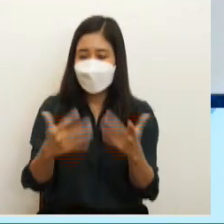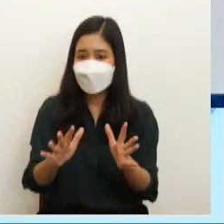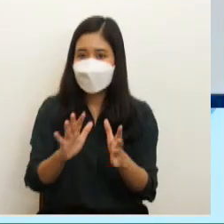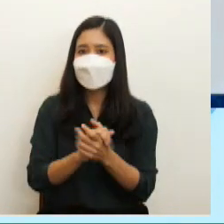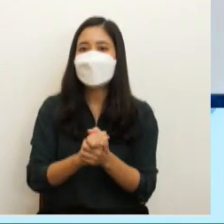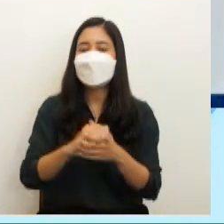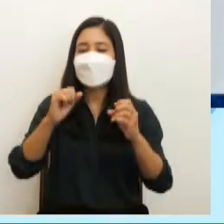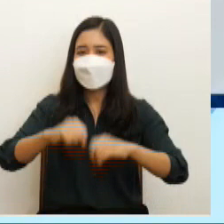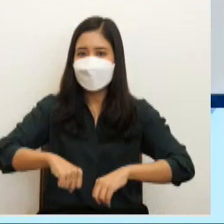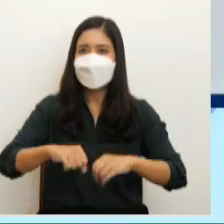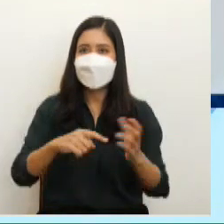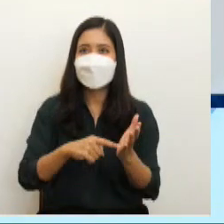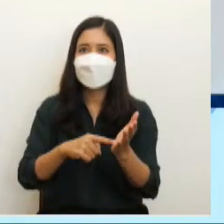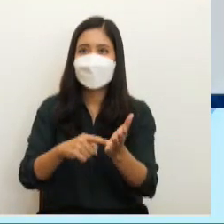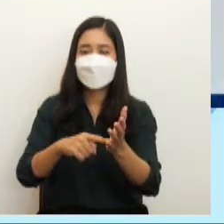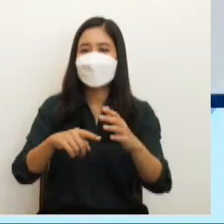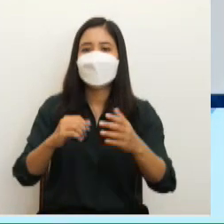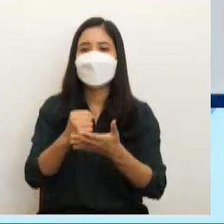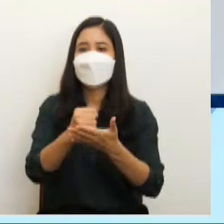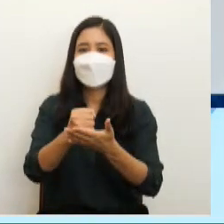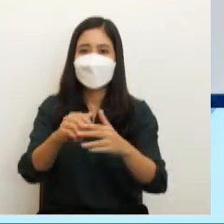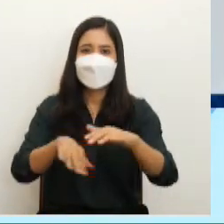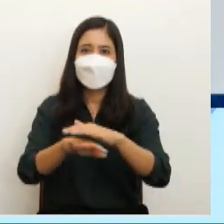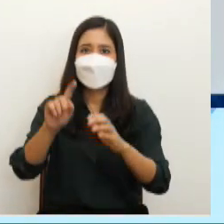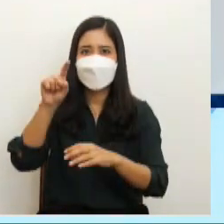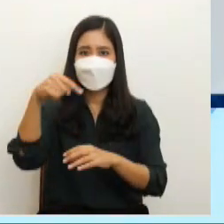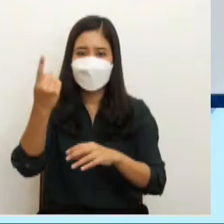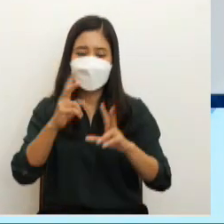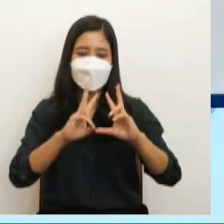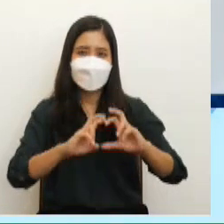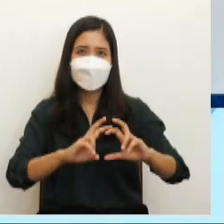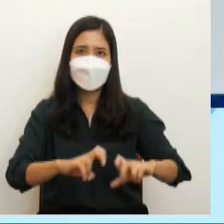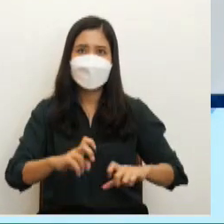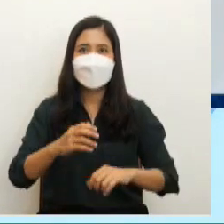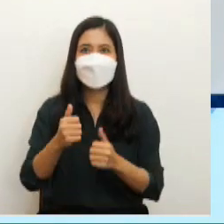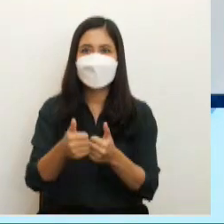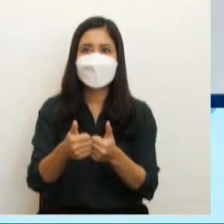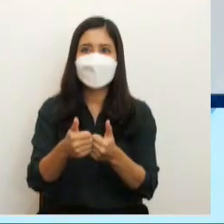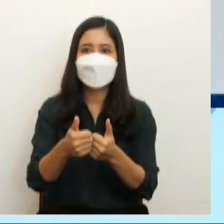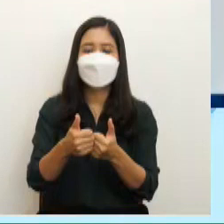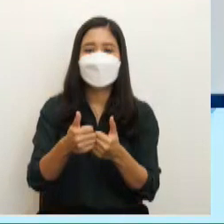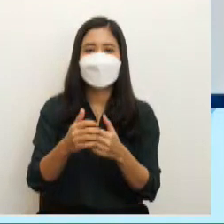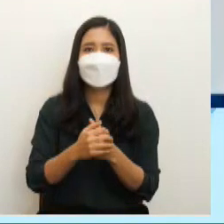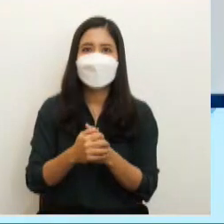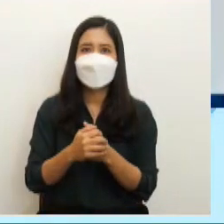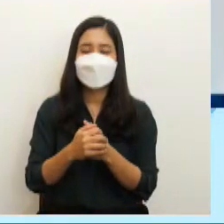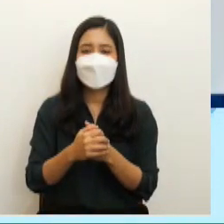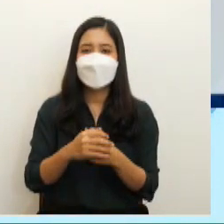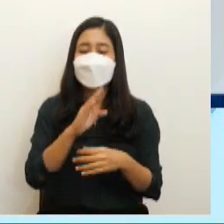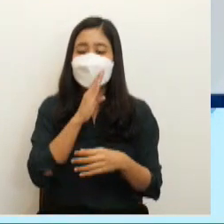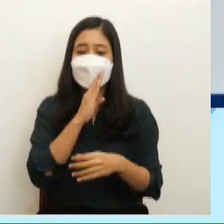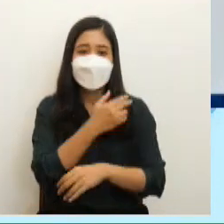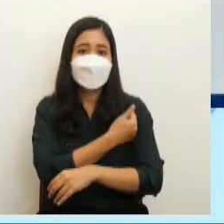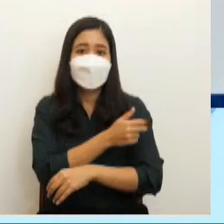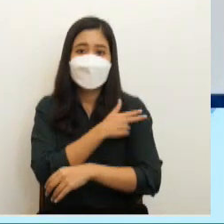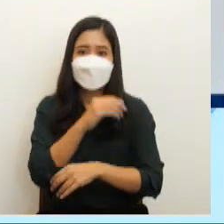ายเราสามารถยื่นเรื่องได้เพราะคนที่จะพิจารณาก็คือคณะกรรมการของสปสช.ในเขตพื้นที่นั้นๆนะครับ